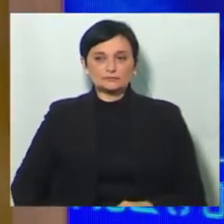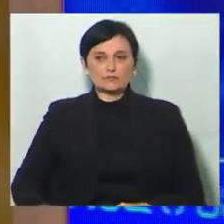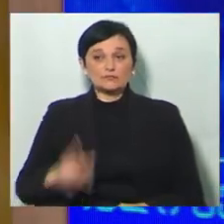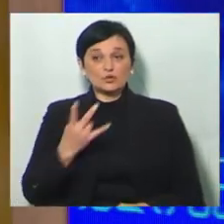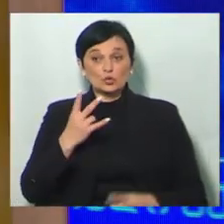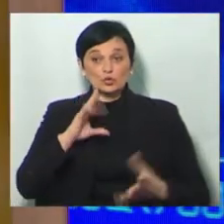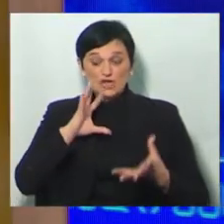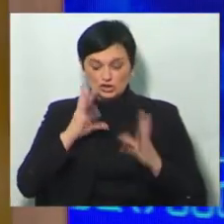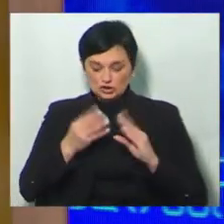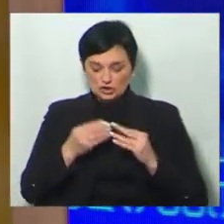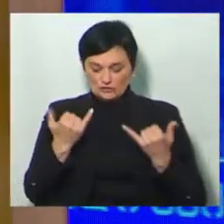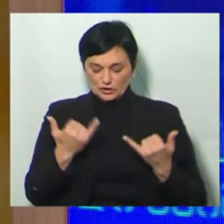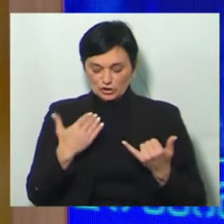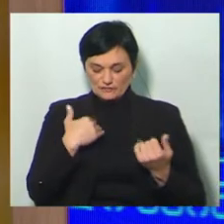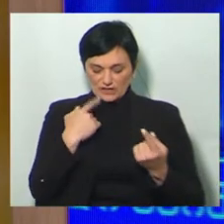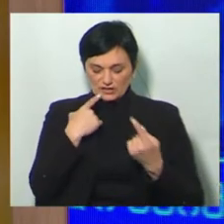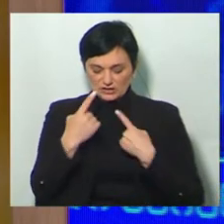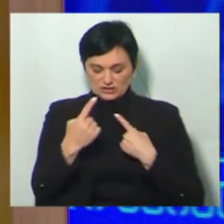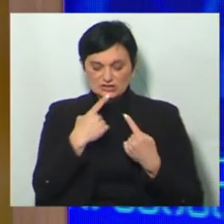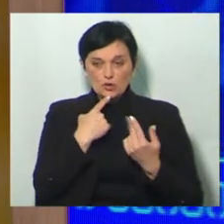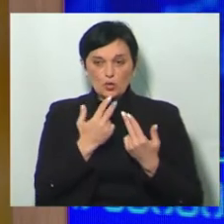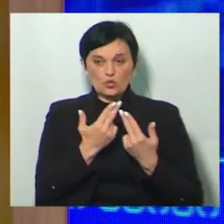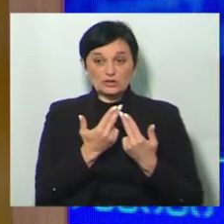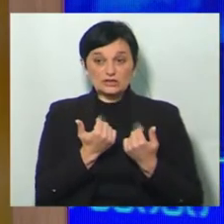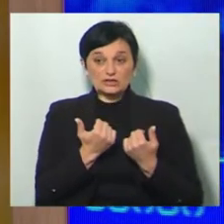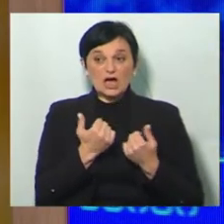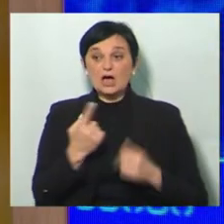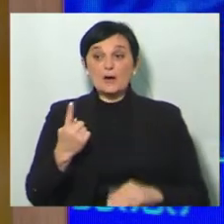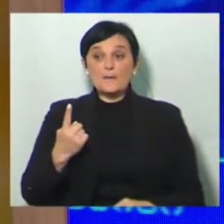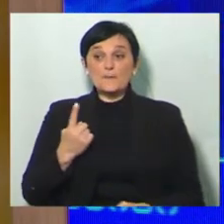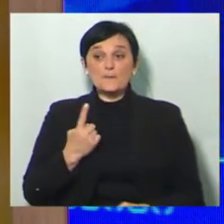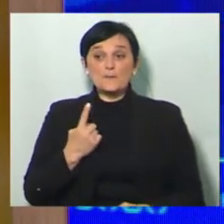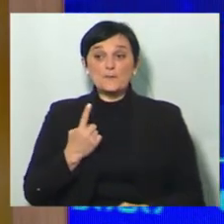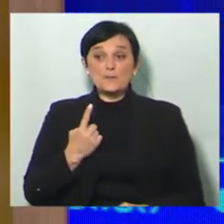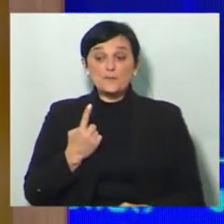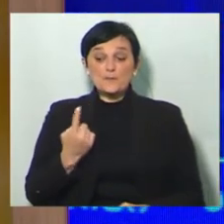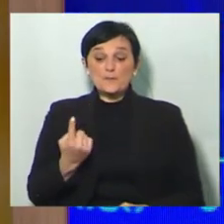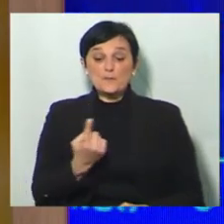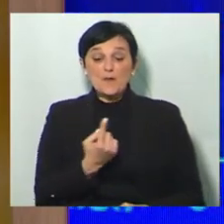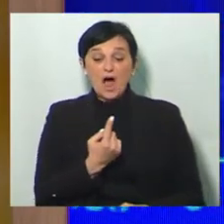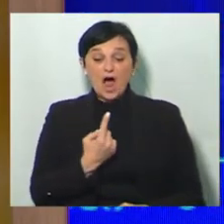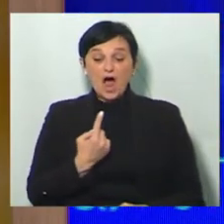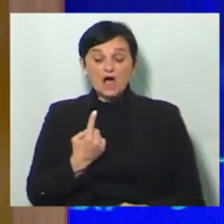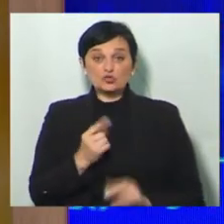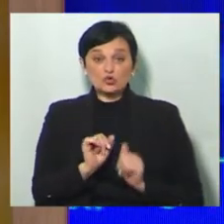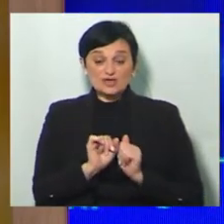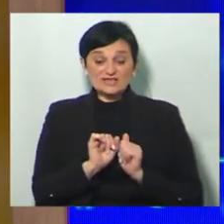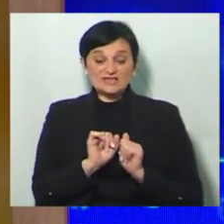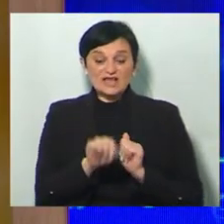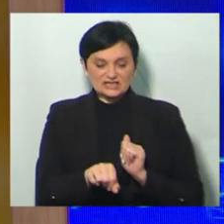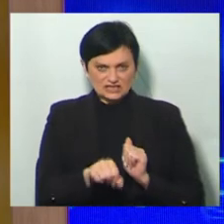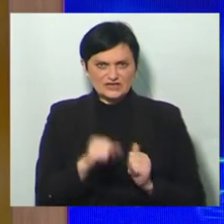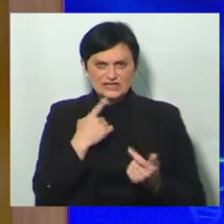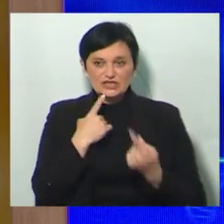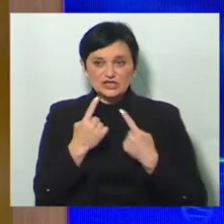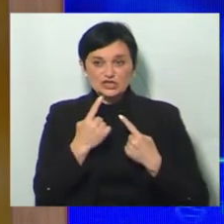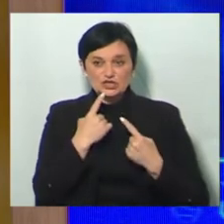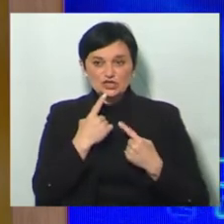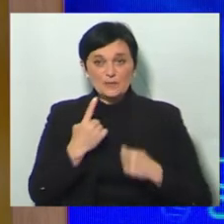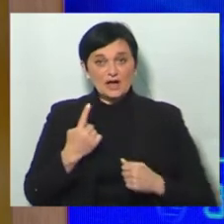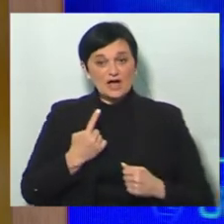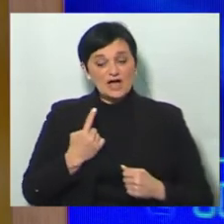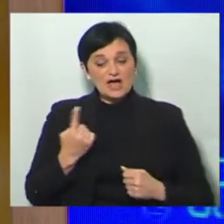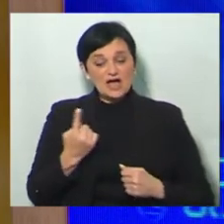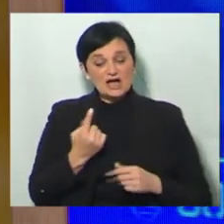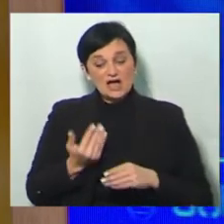Unde se va jama? Trebuie să ne sau bari, da, raki, mart, o, bis, da, zleva, ze, i sau bret. Gan mart, o, ba,